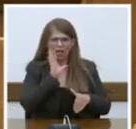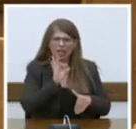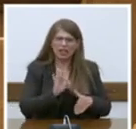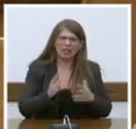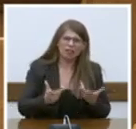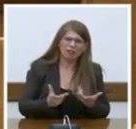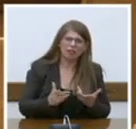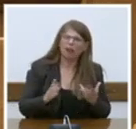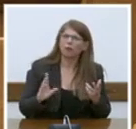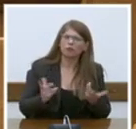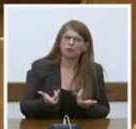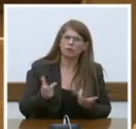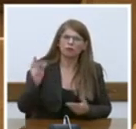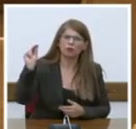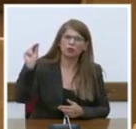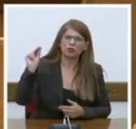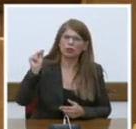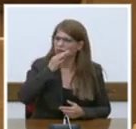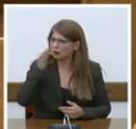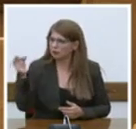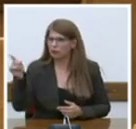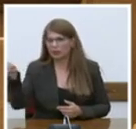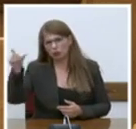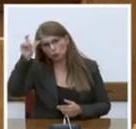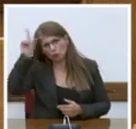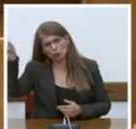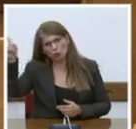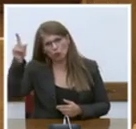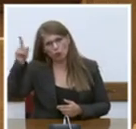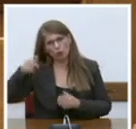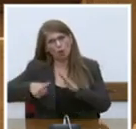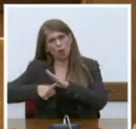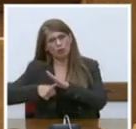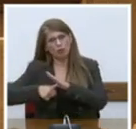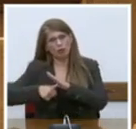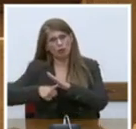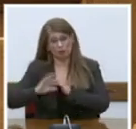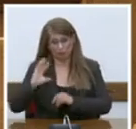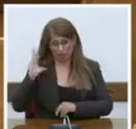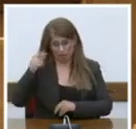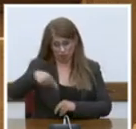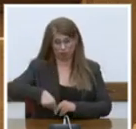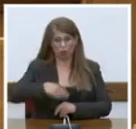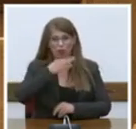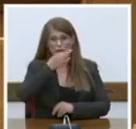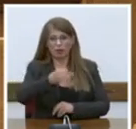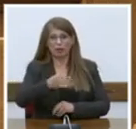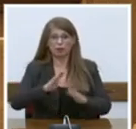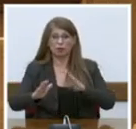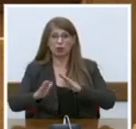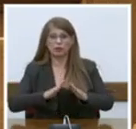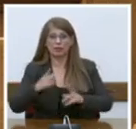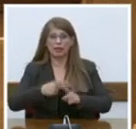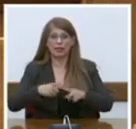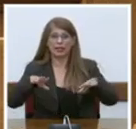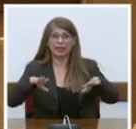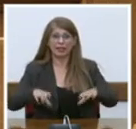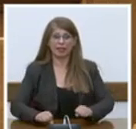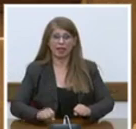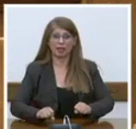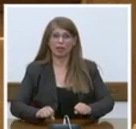ποιες υποσχέσεις δώσατε? Μιλάτε για την ώρα μόνο για την προστασία της ελληνικής κυριαρχίας